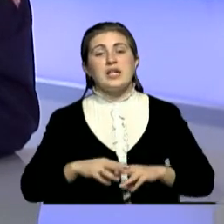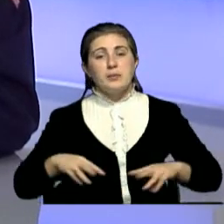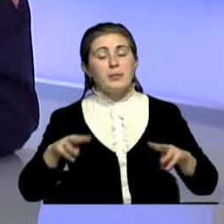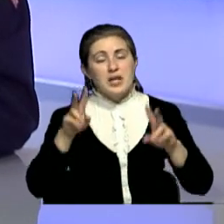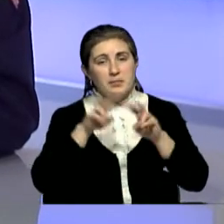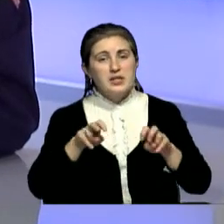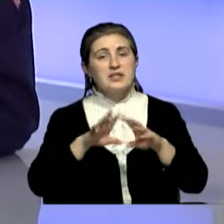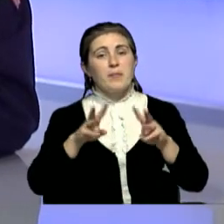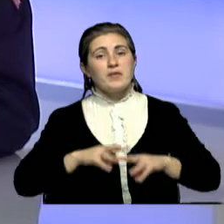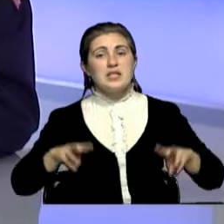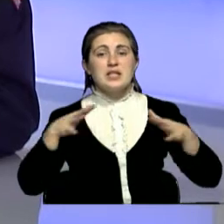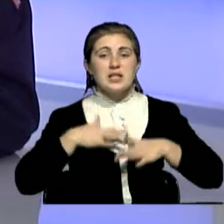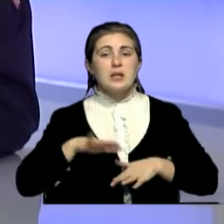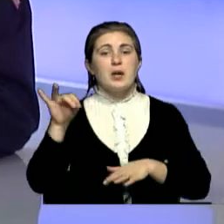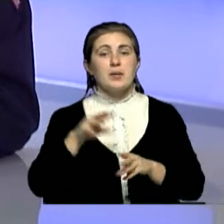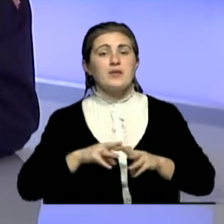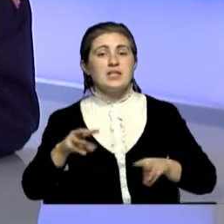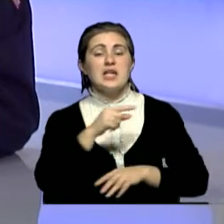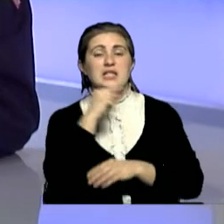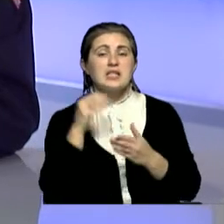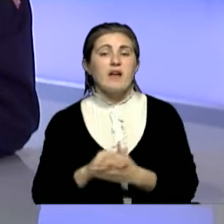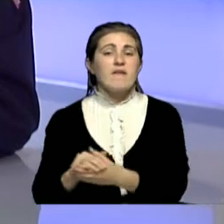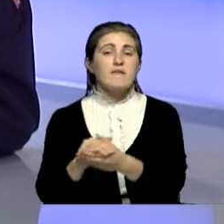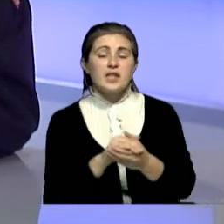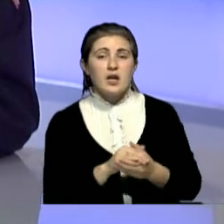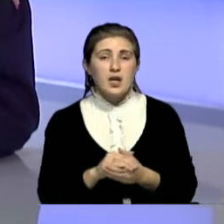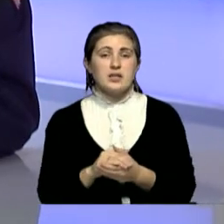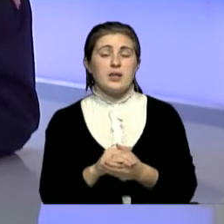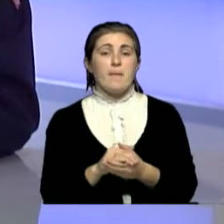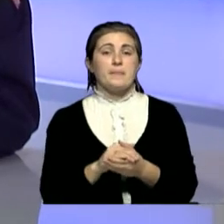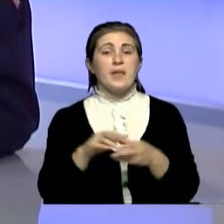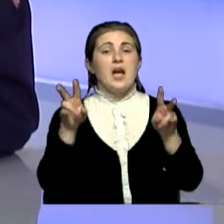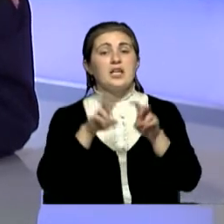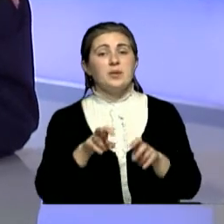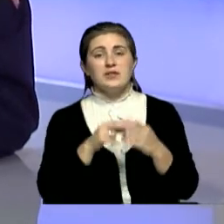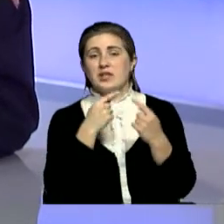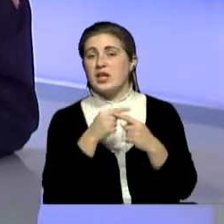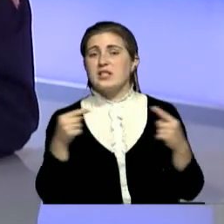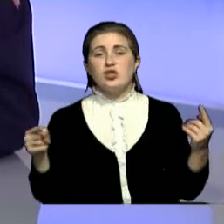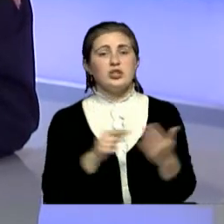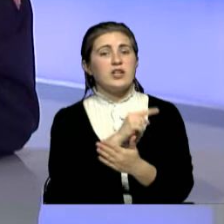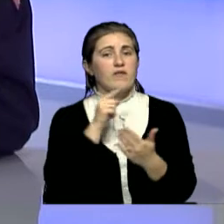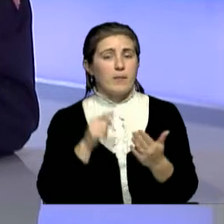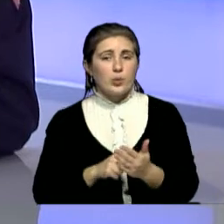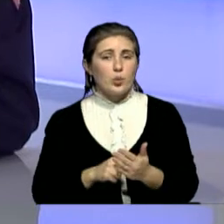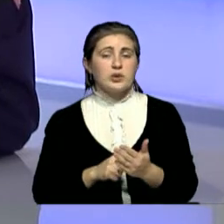Крыма, так и в правительстве Российской Федерации. Рассматриваются различные вопросы,